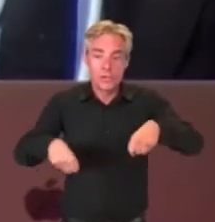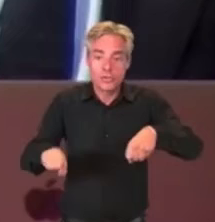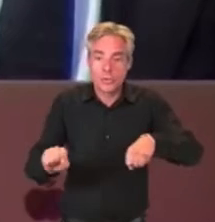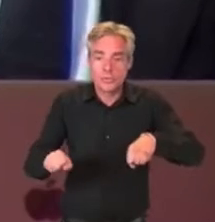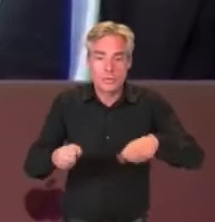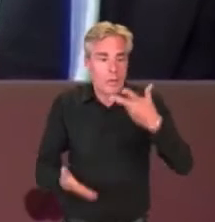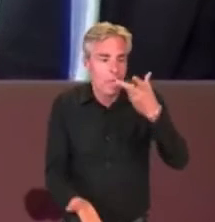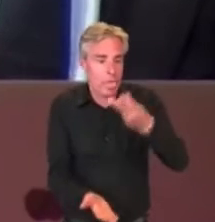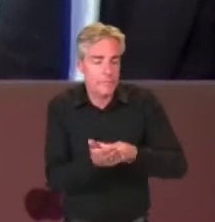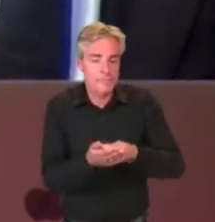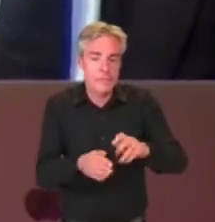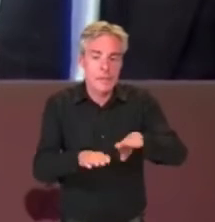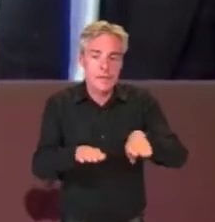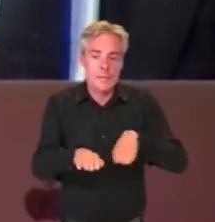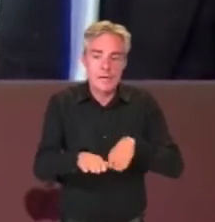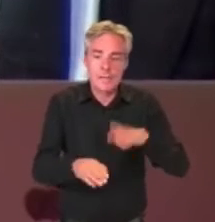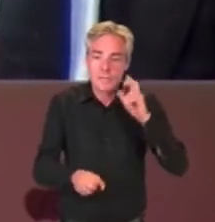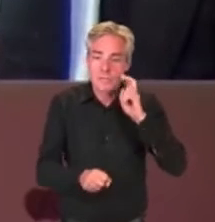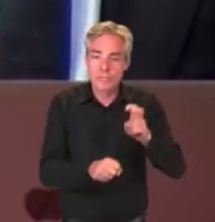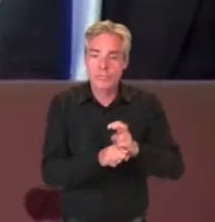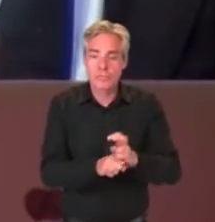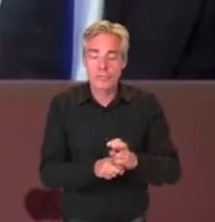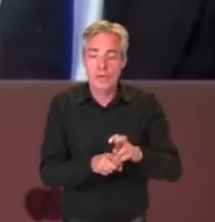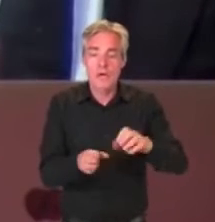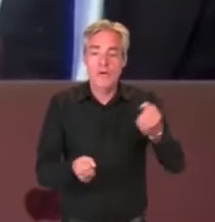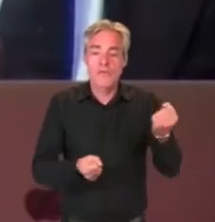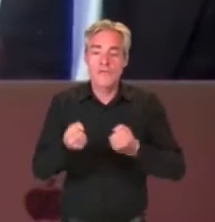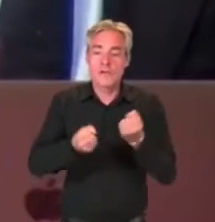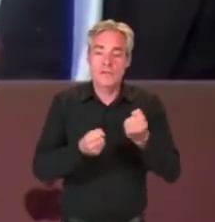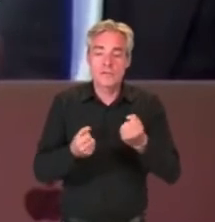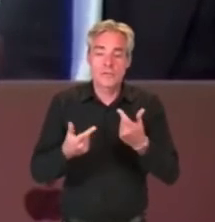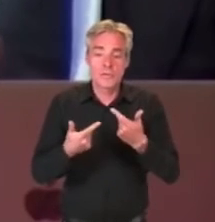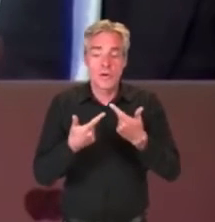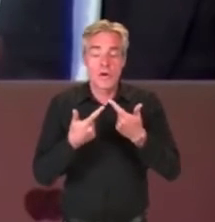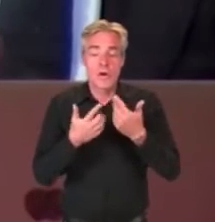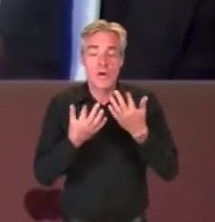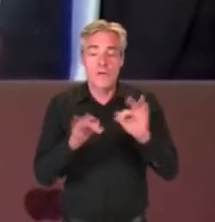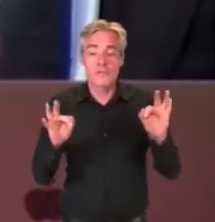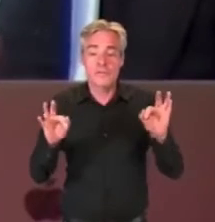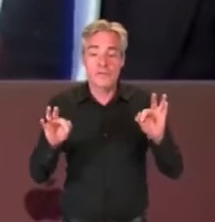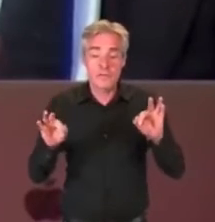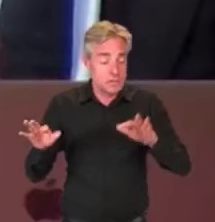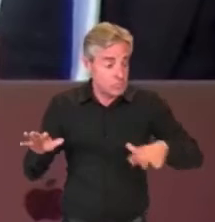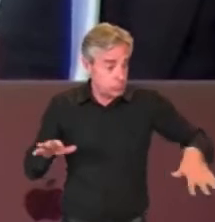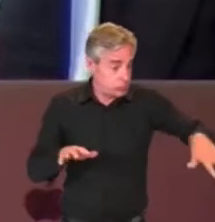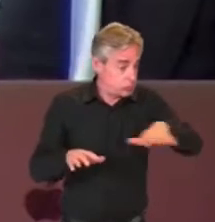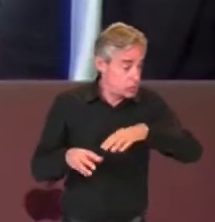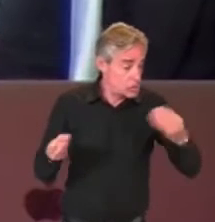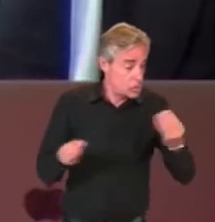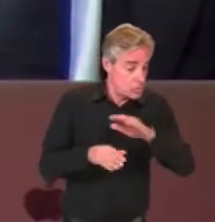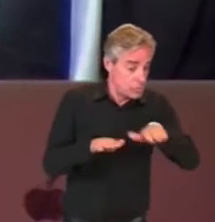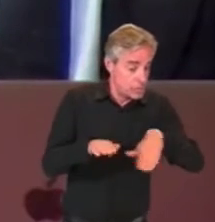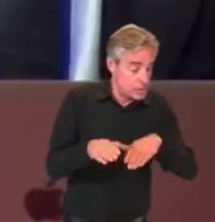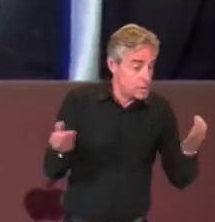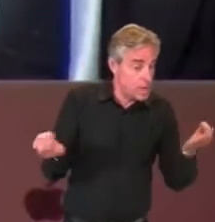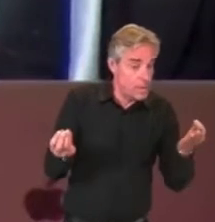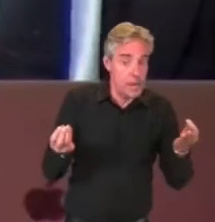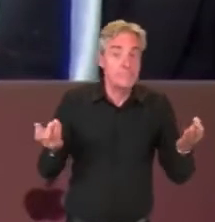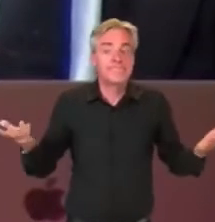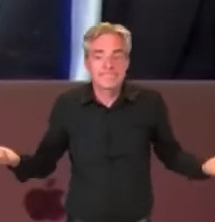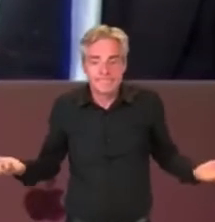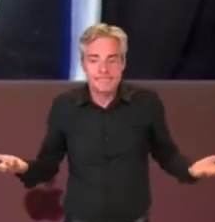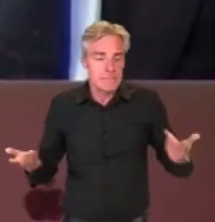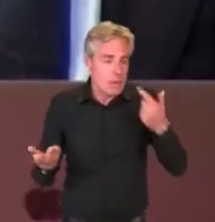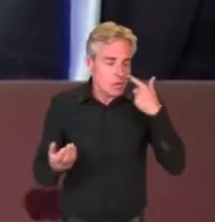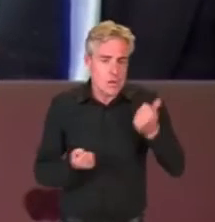quant aux places de stationnement pour les véhicules en free-floating, de nouvelles places étaient promises, elles ne sont pas arrivées. Résultat des courses, on